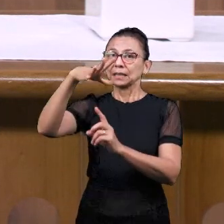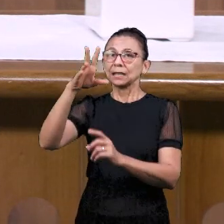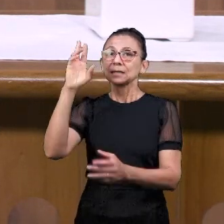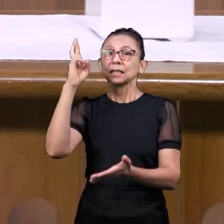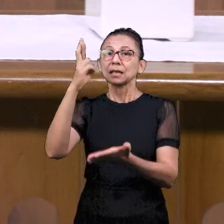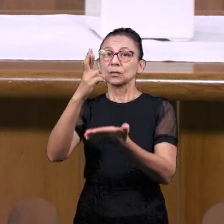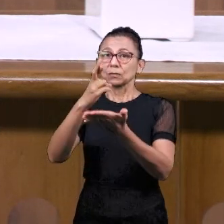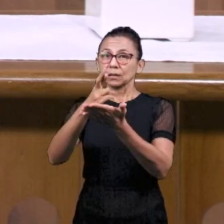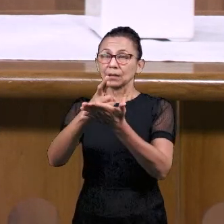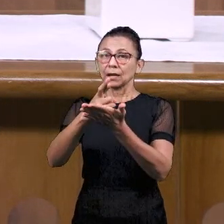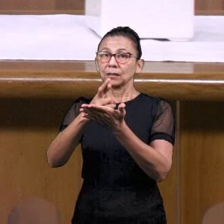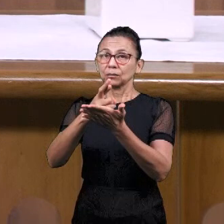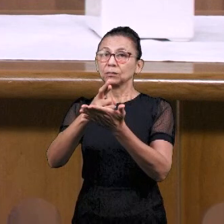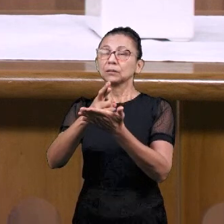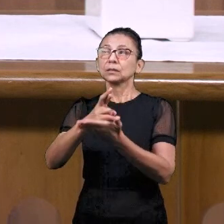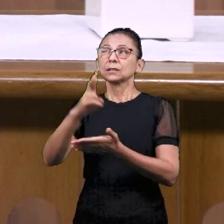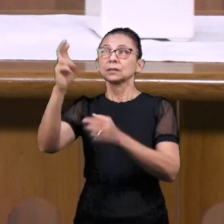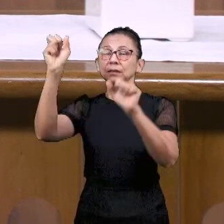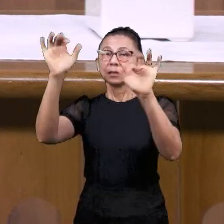le délivrer de la